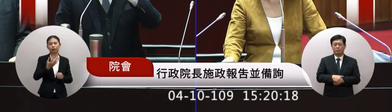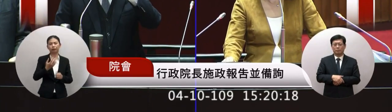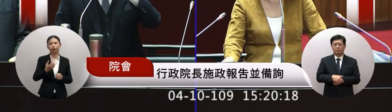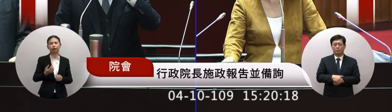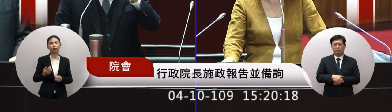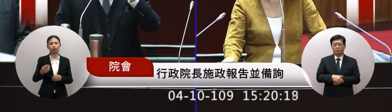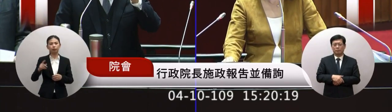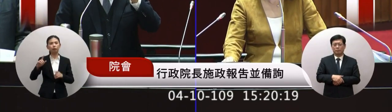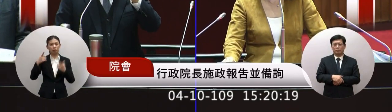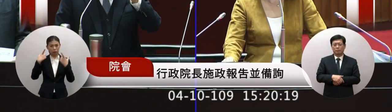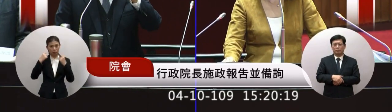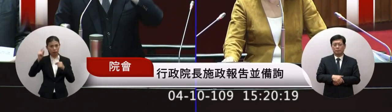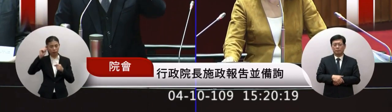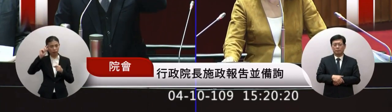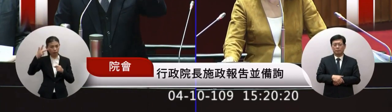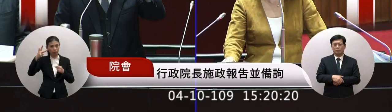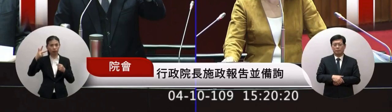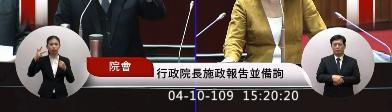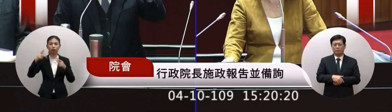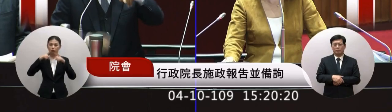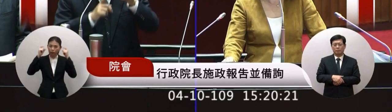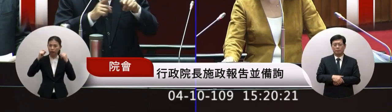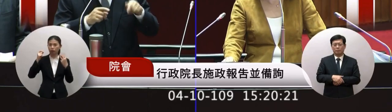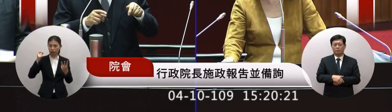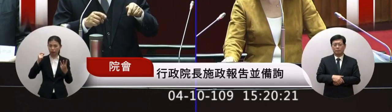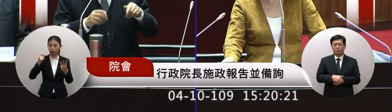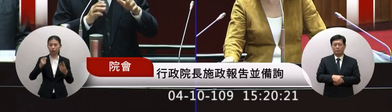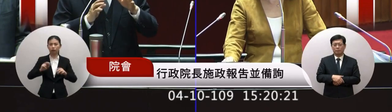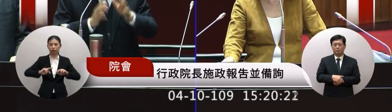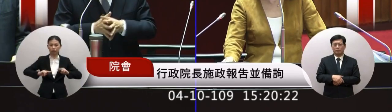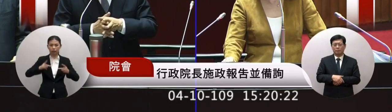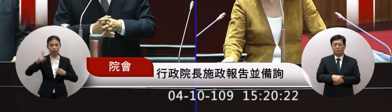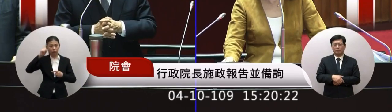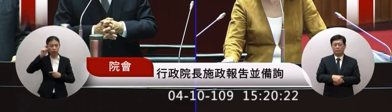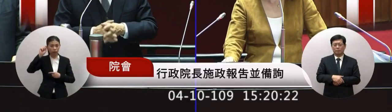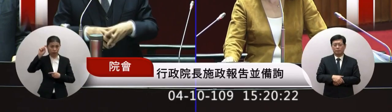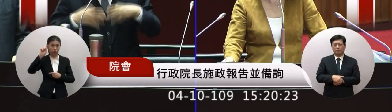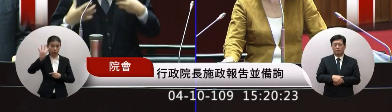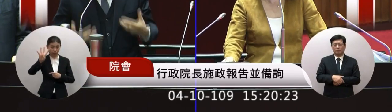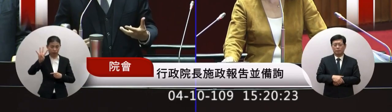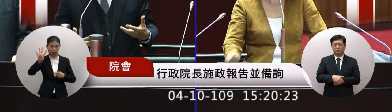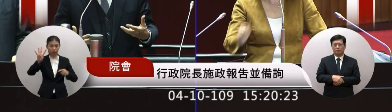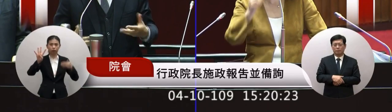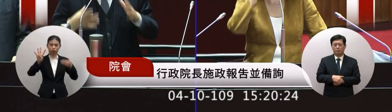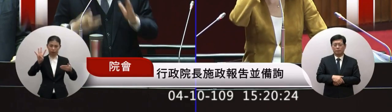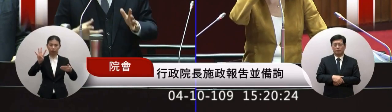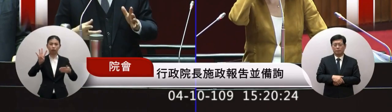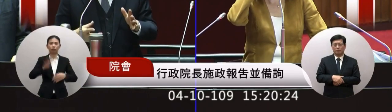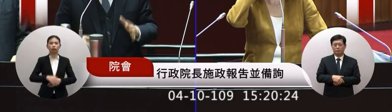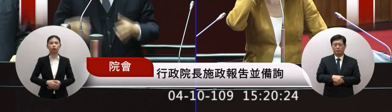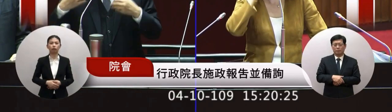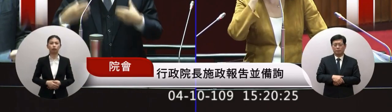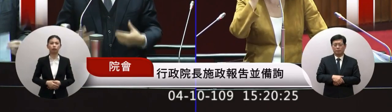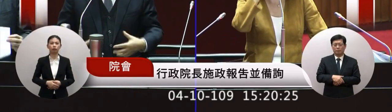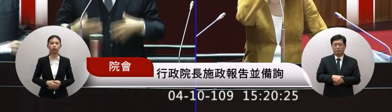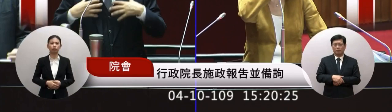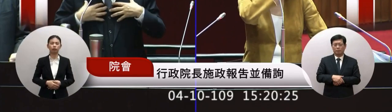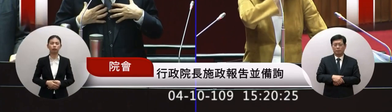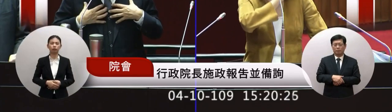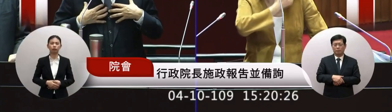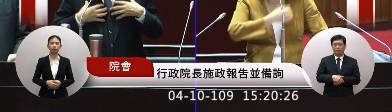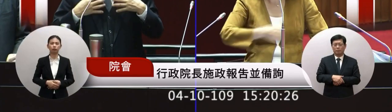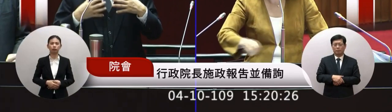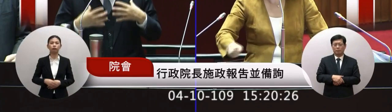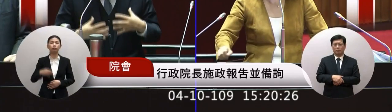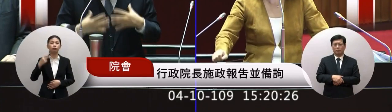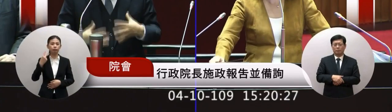从七天三片跳成为14天9片，这是尽量做到。另外一方面，我们也